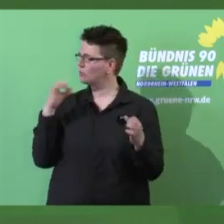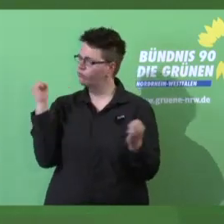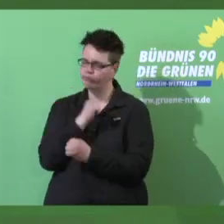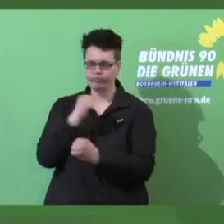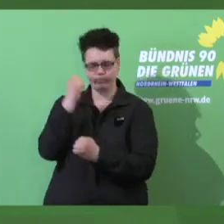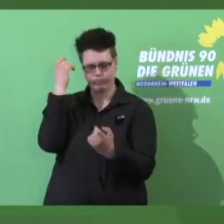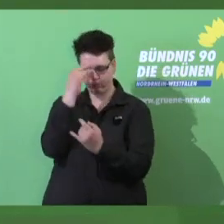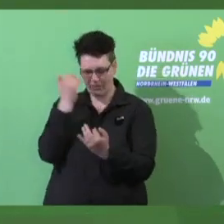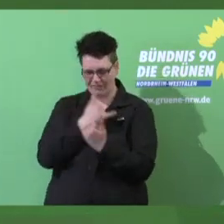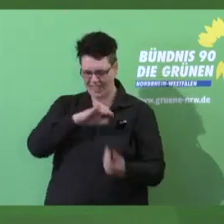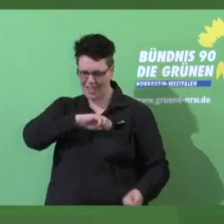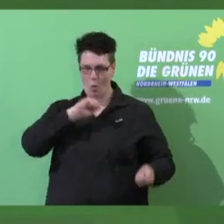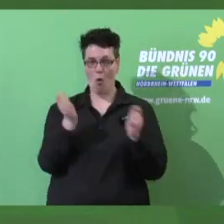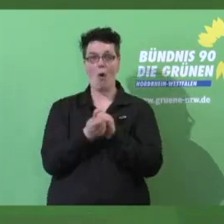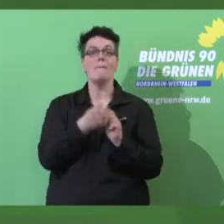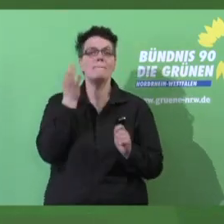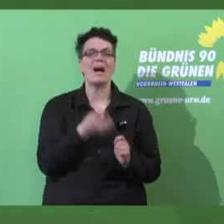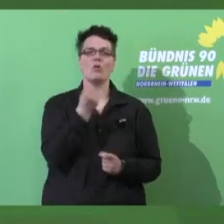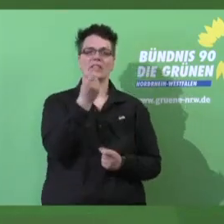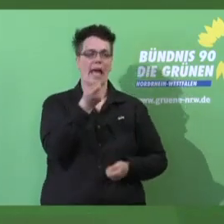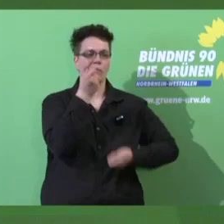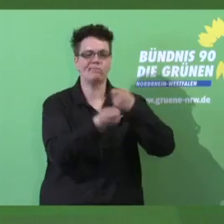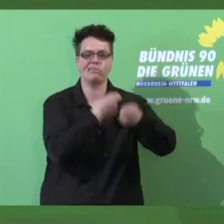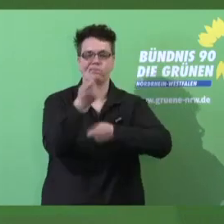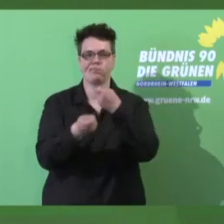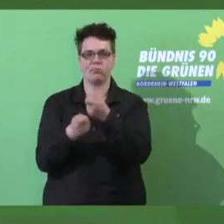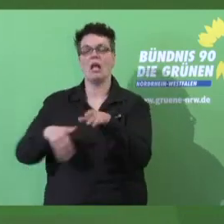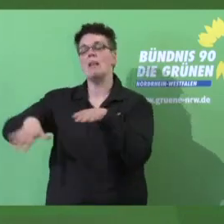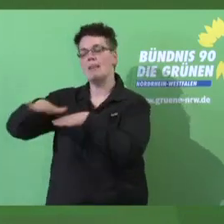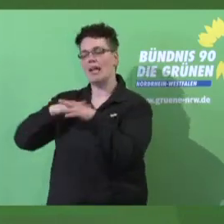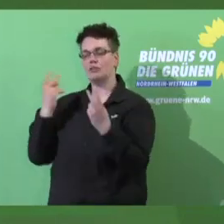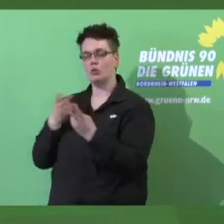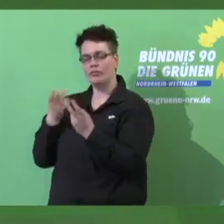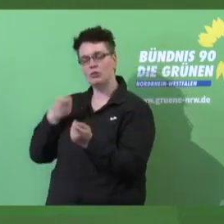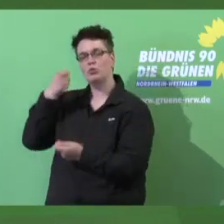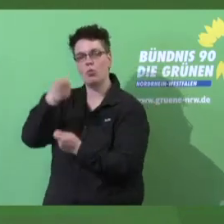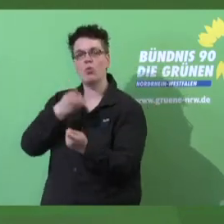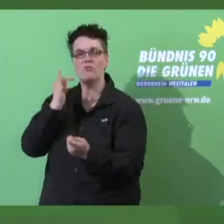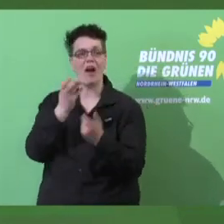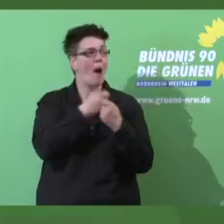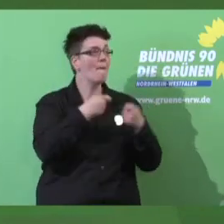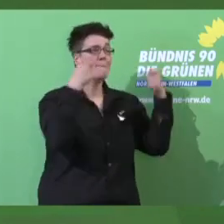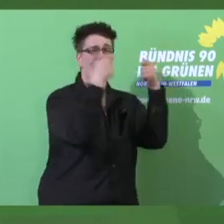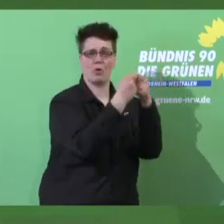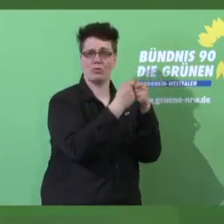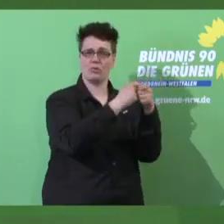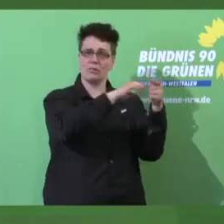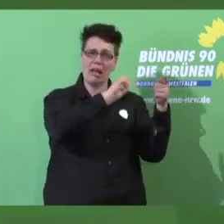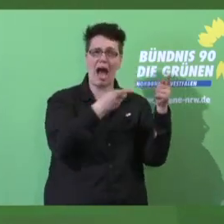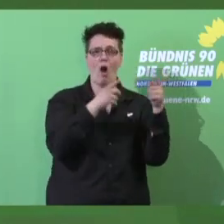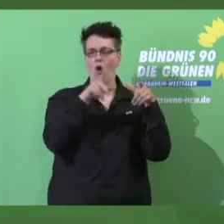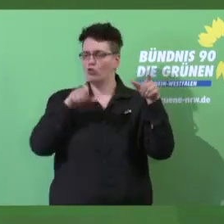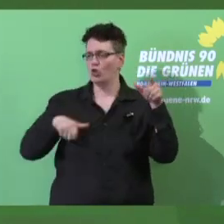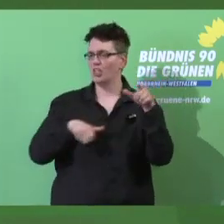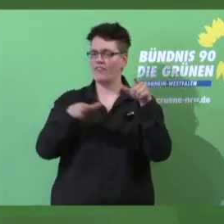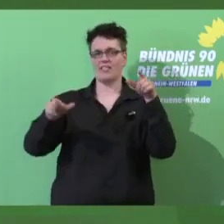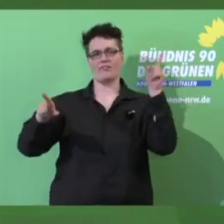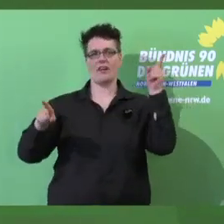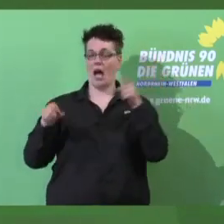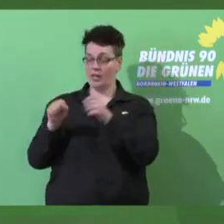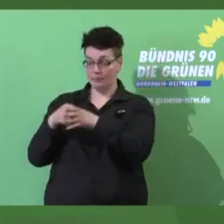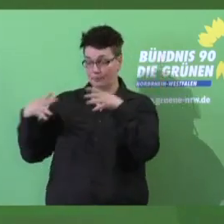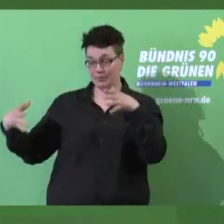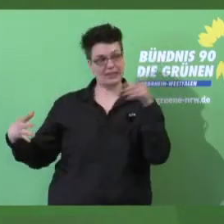dringend investiert werden. Das Land wird da seinen Beitrag leisten, aber der Bund muss auch Nordrhein-Westfalen angemessen zu seiner Größe und zu